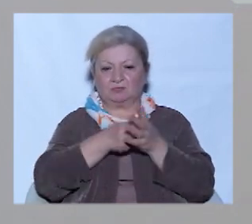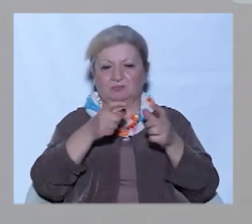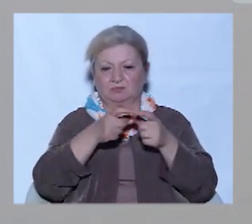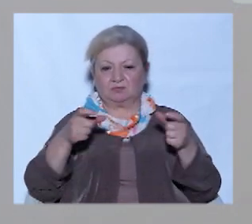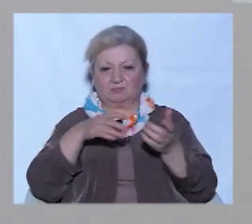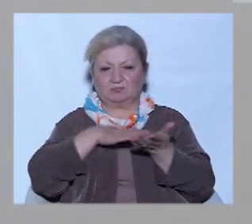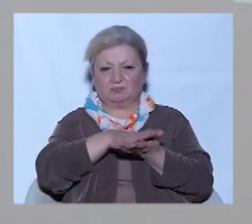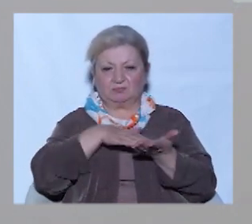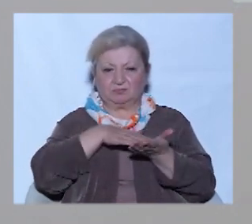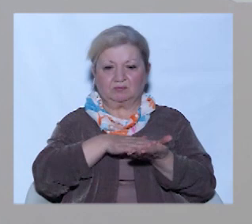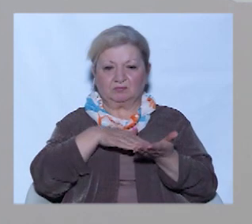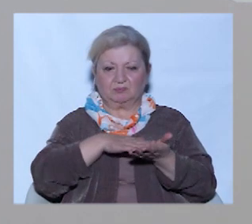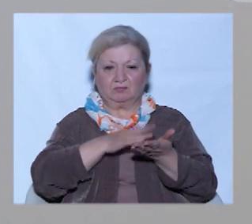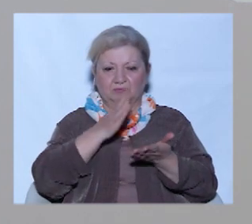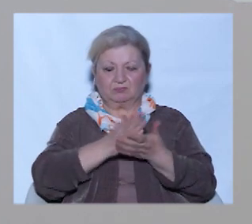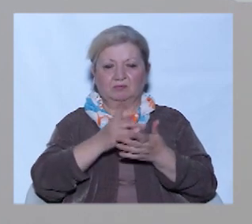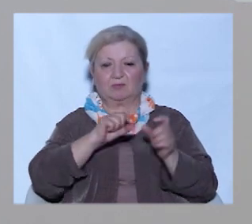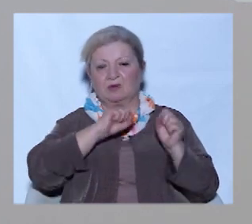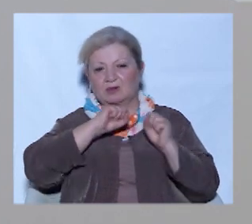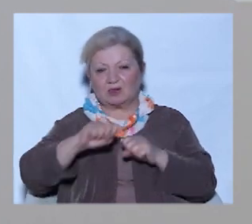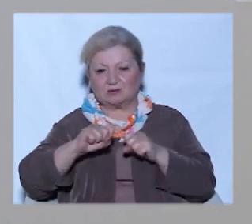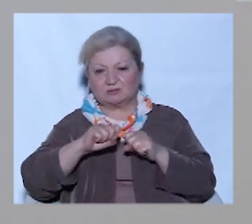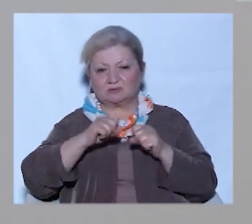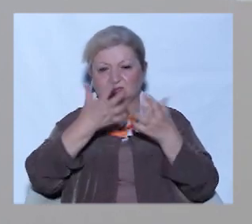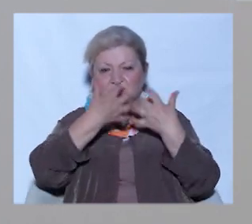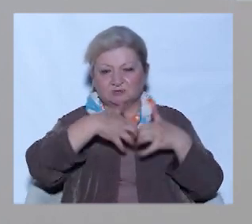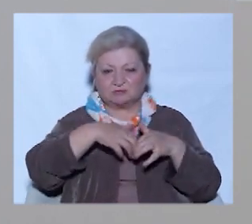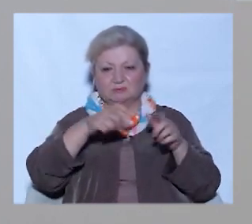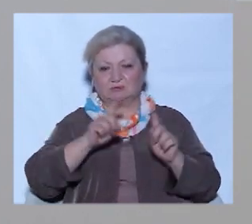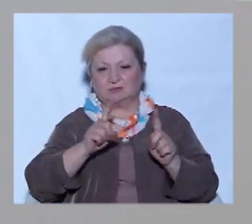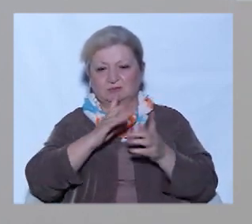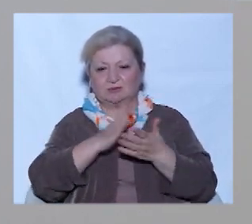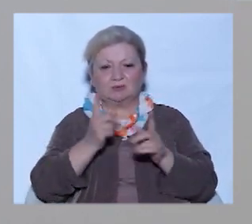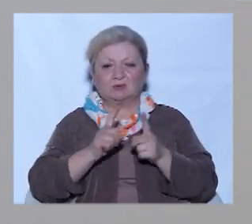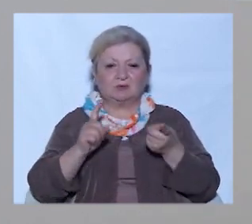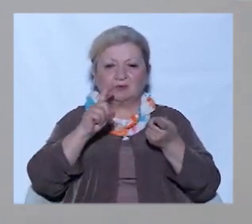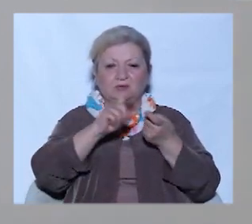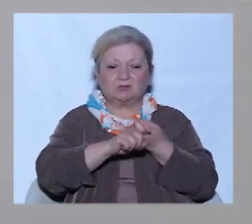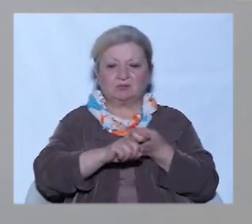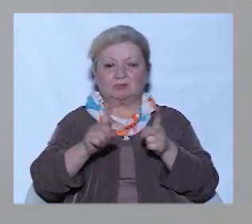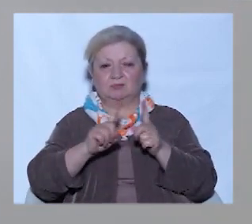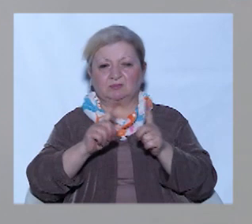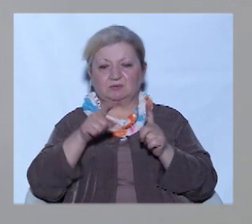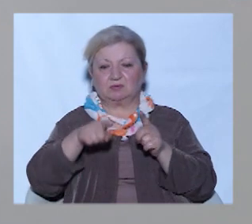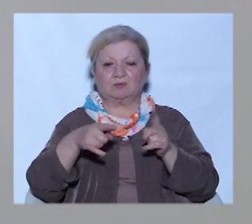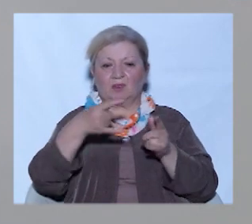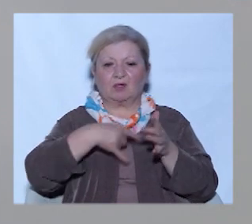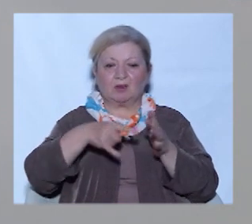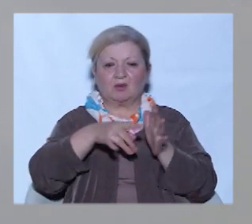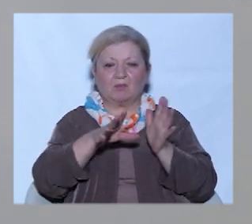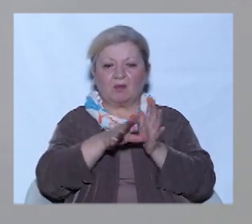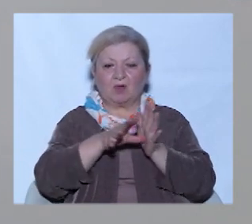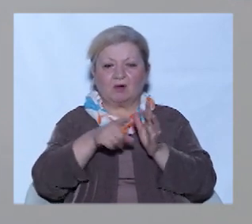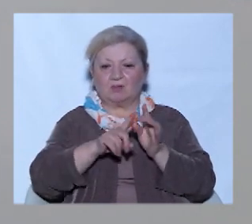ვიცი, ყველგან გამოყენება არის დაუსრულებელი დაცვის სისტემებში და ასე შემდეგ. რა კავშირი აქვს ელექტრომაგნიტურ